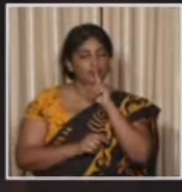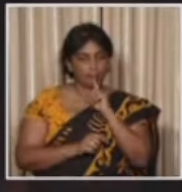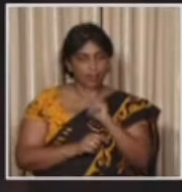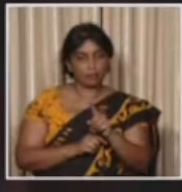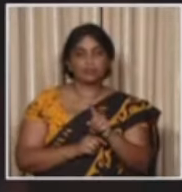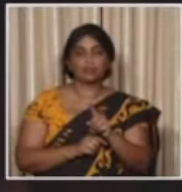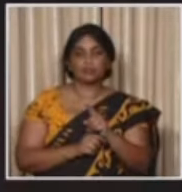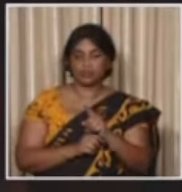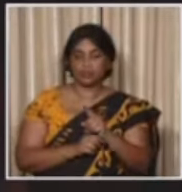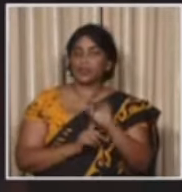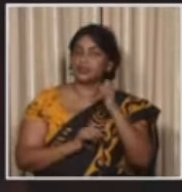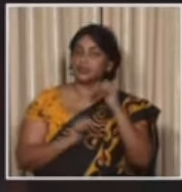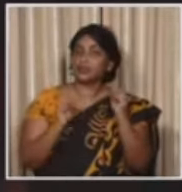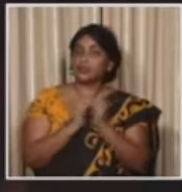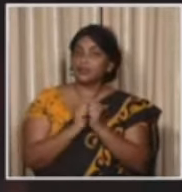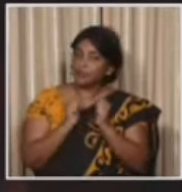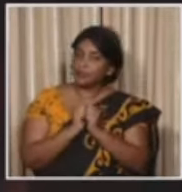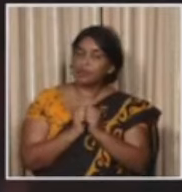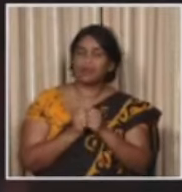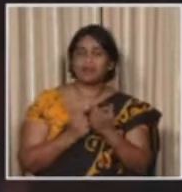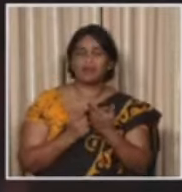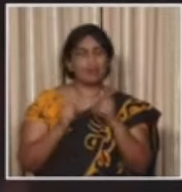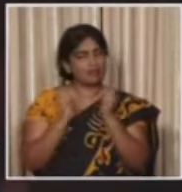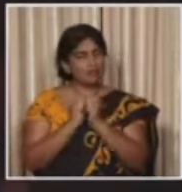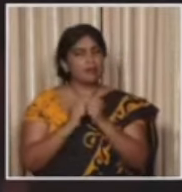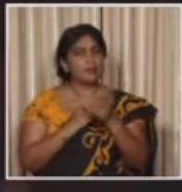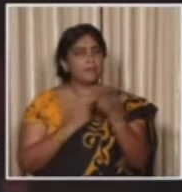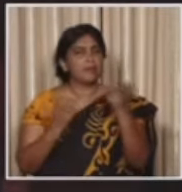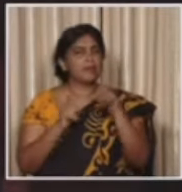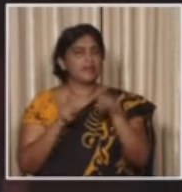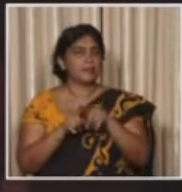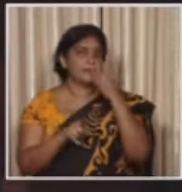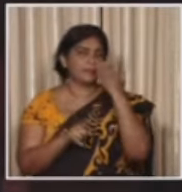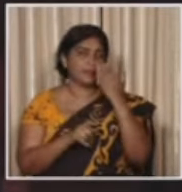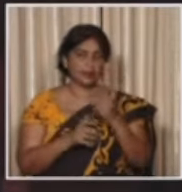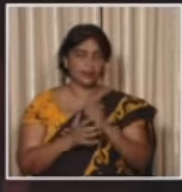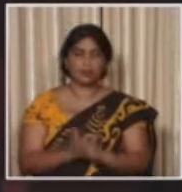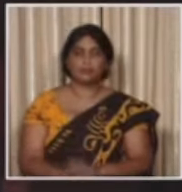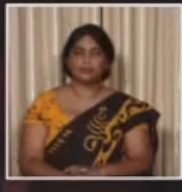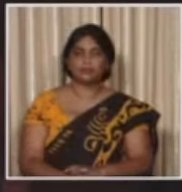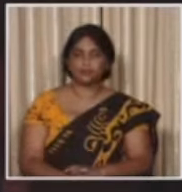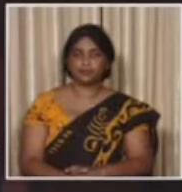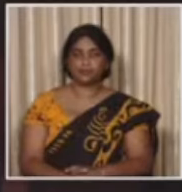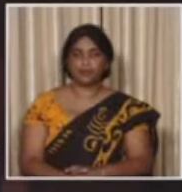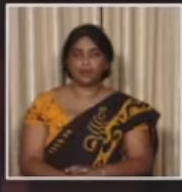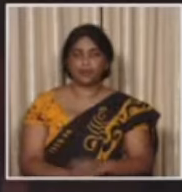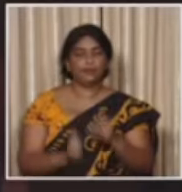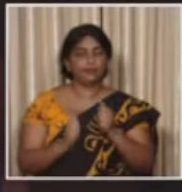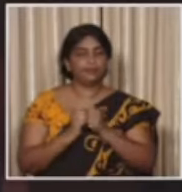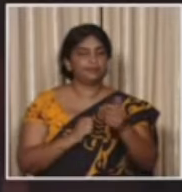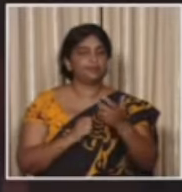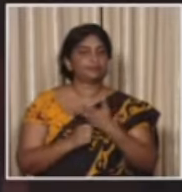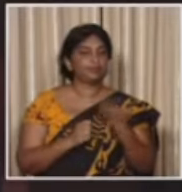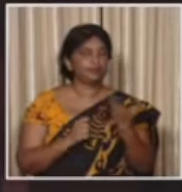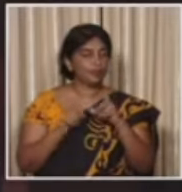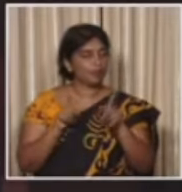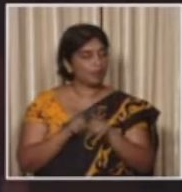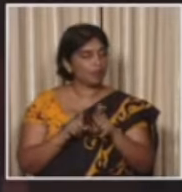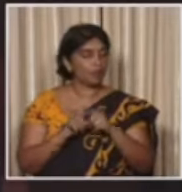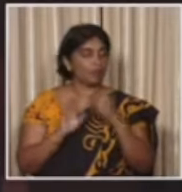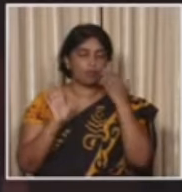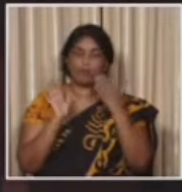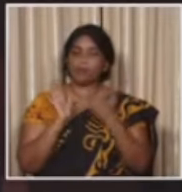done." ජයග්‍රහණය සාක්ෂාත් කරගන්නා තෙක්ම කාර්යය ඉටු කළ නොහැක්කක්සේ පෙනේ.